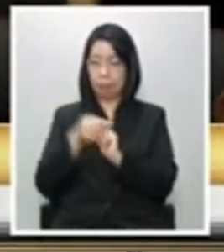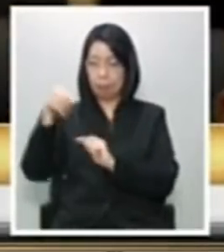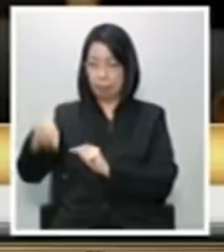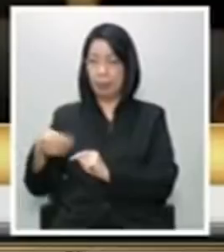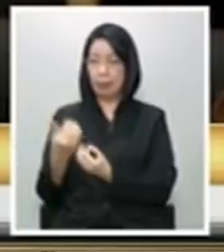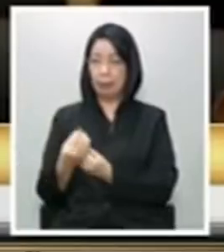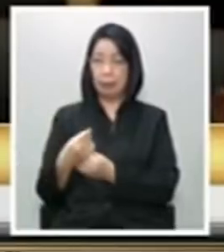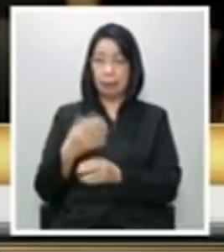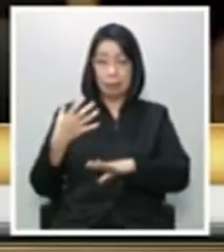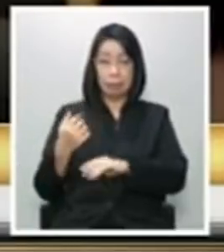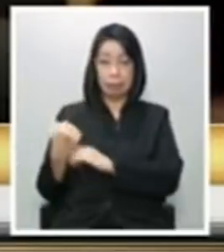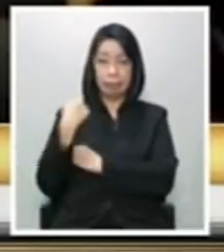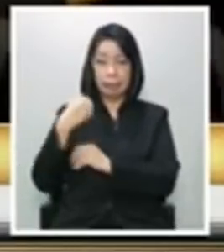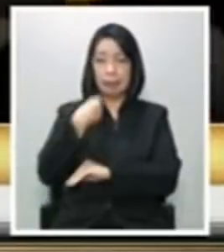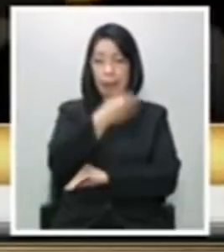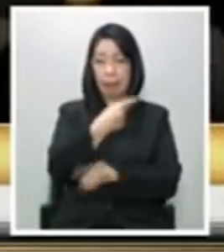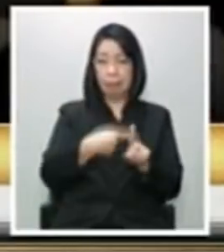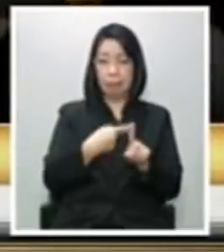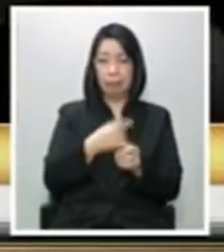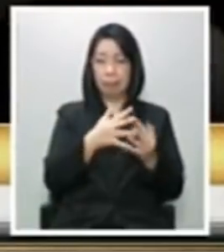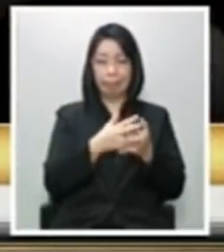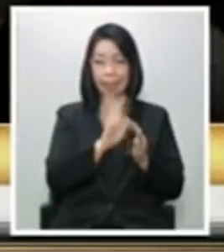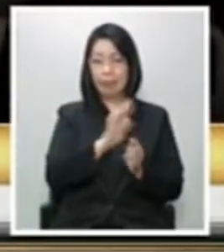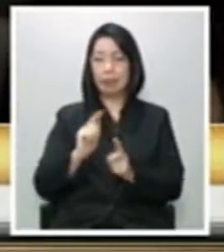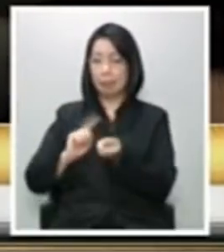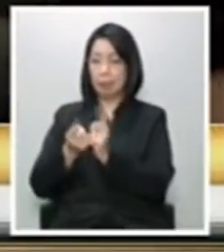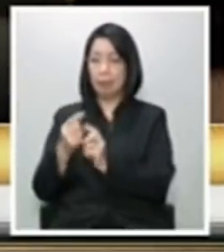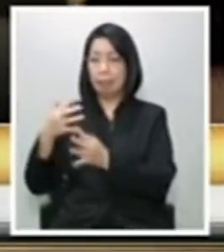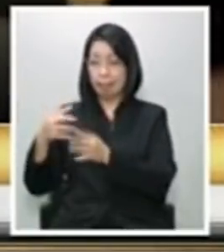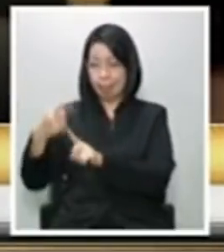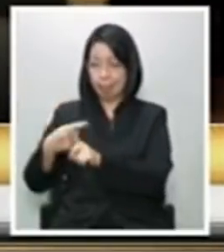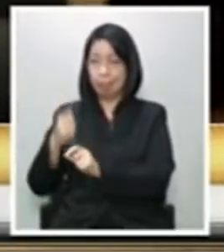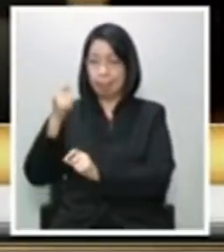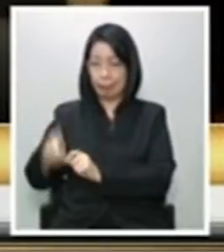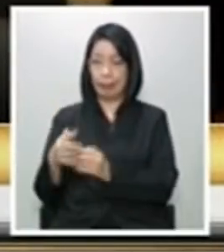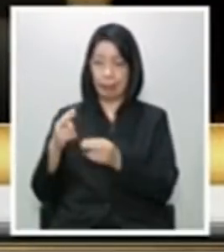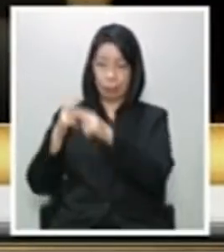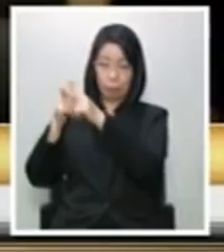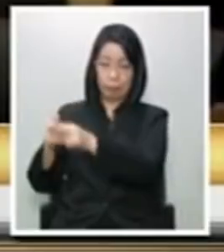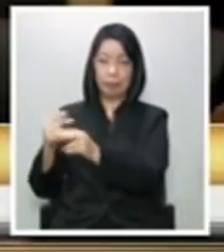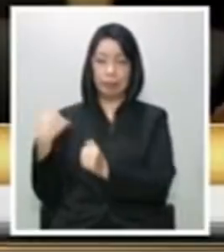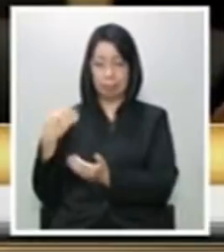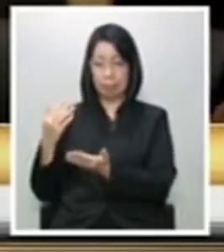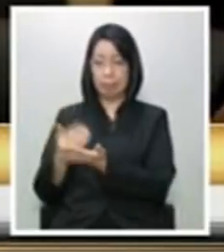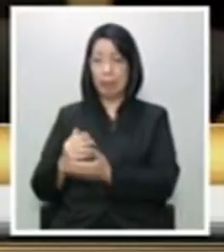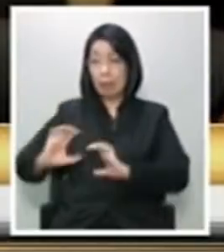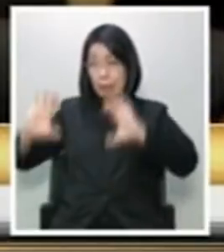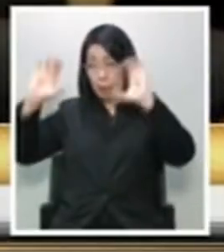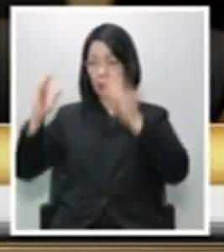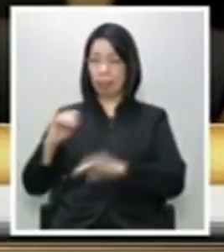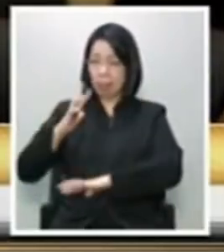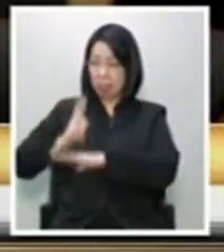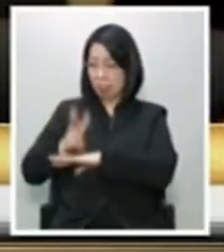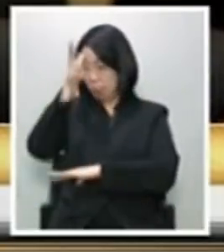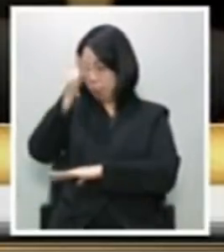องถิ่นแทนรัฐไทยเนี่ยกลายเป็นผู้รับเหมาสัมปทานใหญ่เริ่มมีการจัดโซนนิ่งป่าเสื่อมโทร